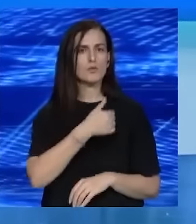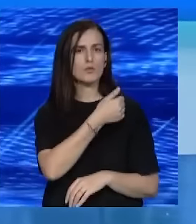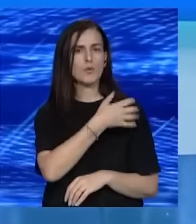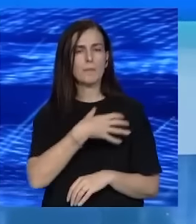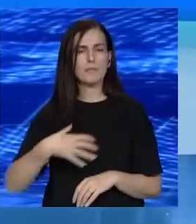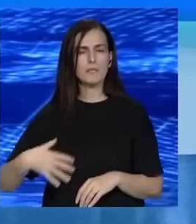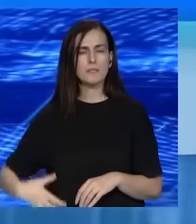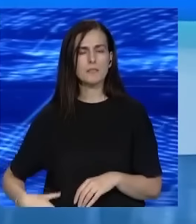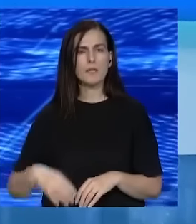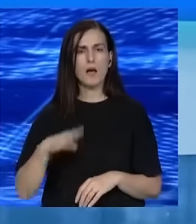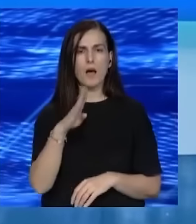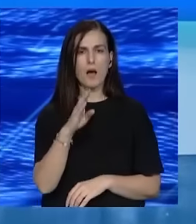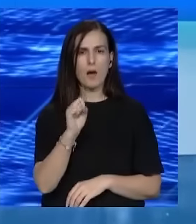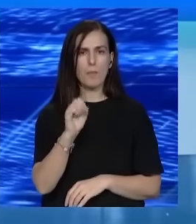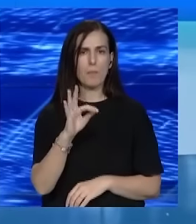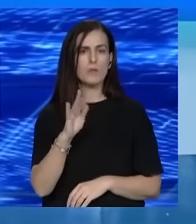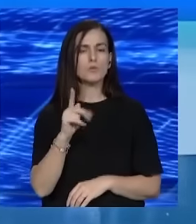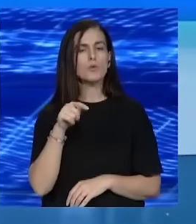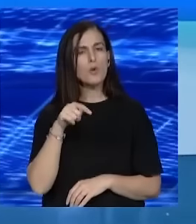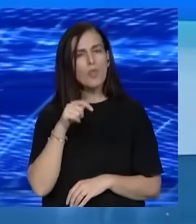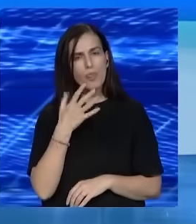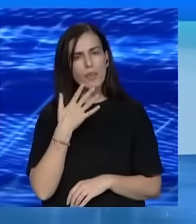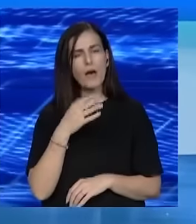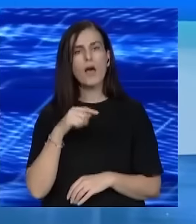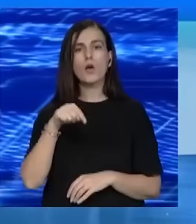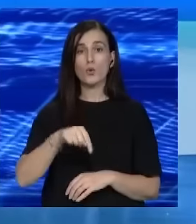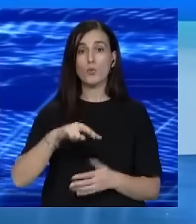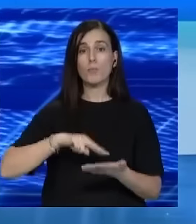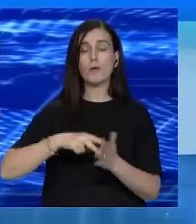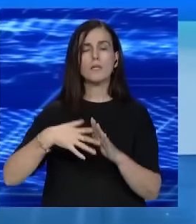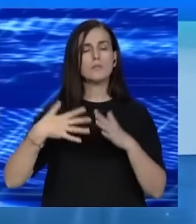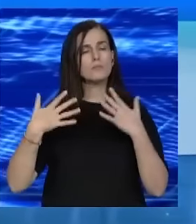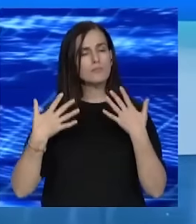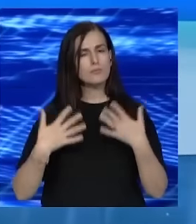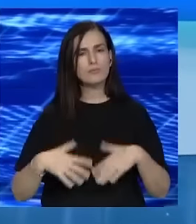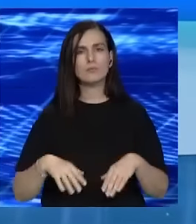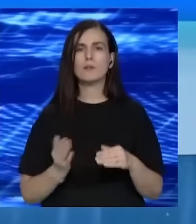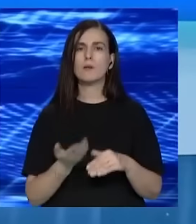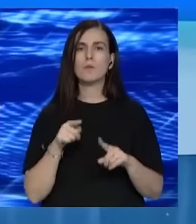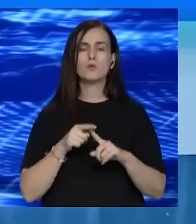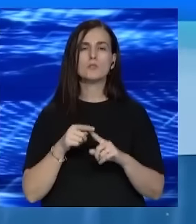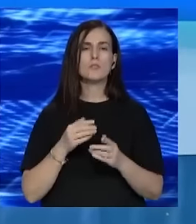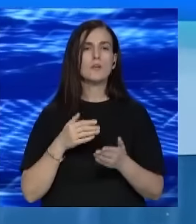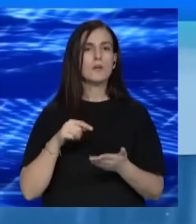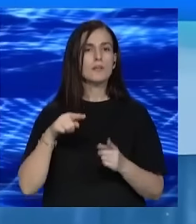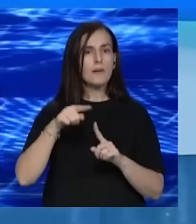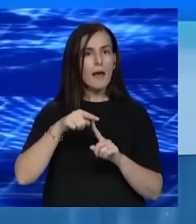deklaruar se ky është një nga projektet më të rëndësishëm që do t'i shërbejë jo vetëm kryeqytetit, por të gjithë vendit.